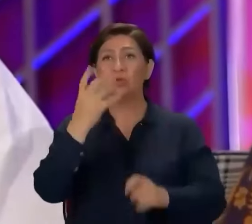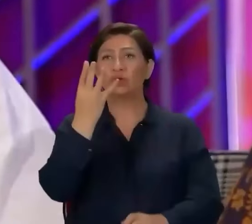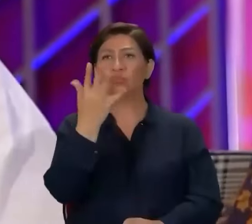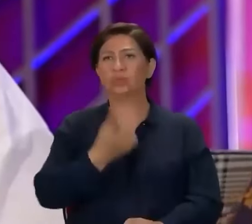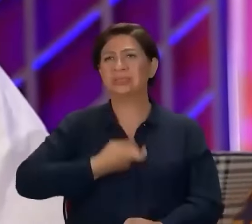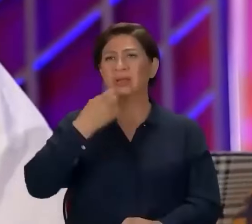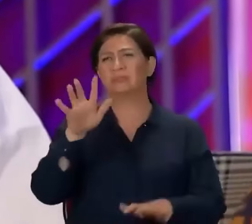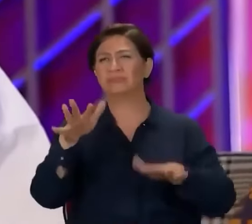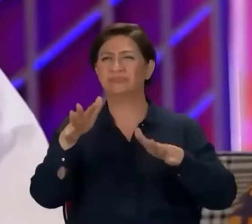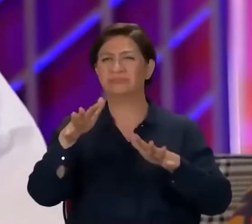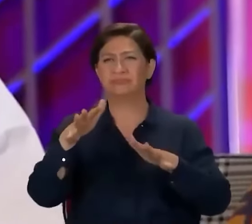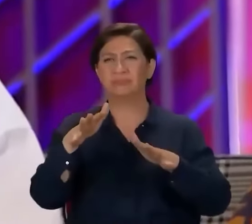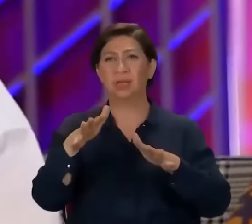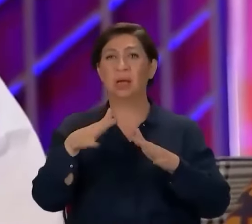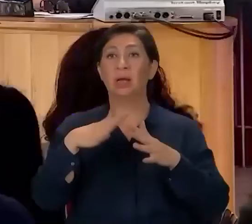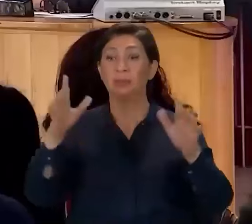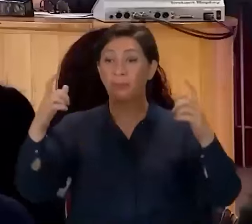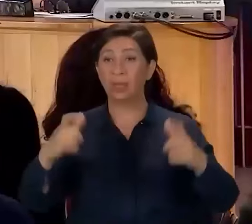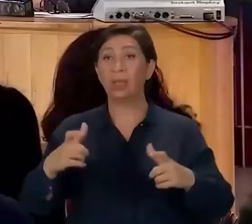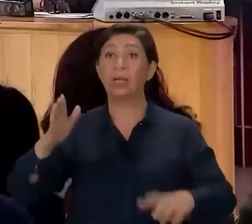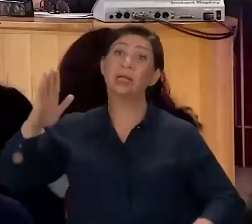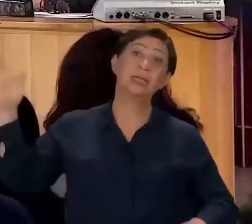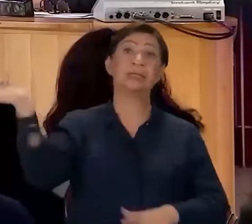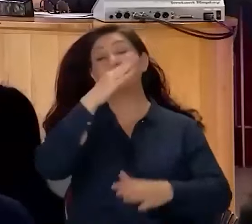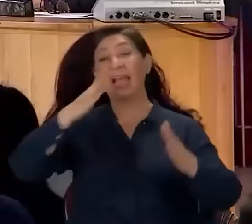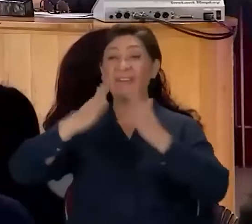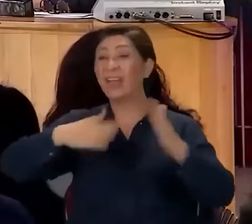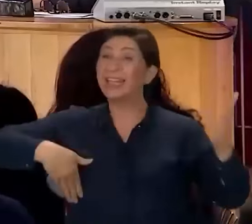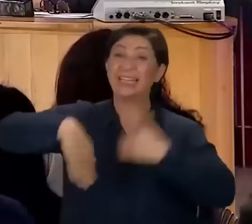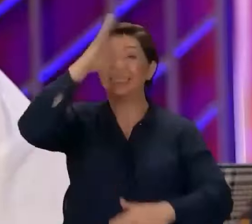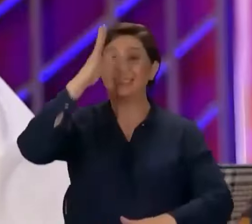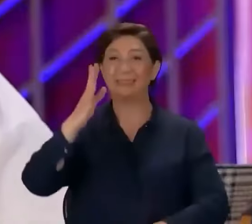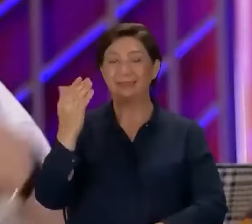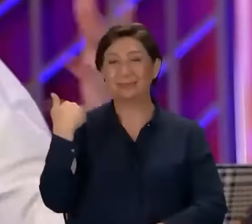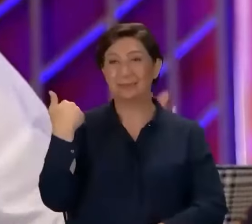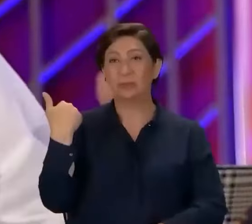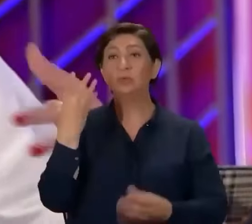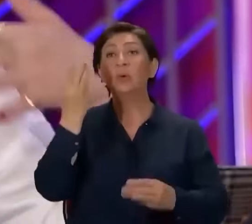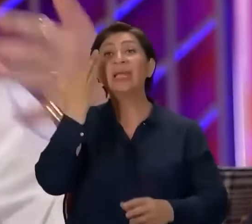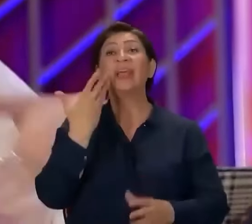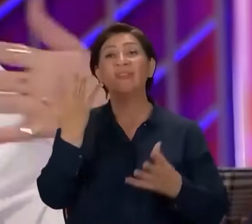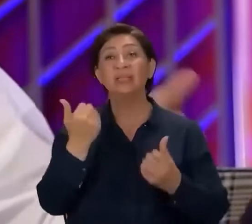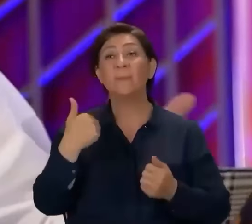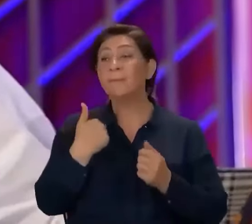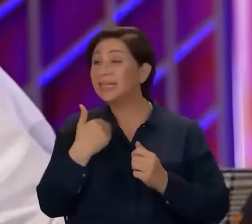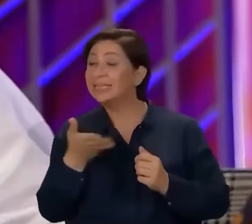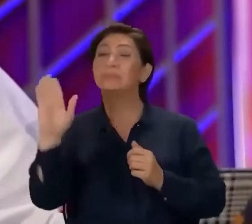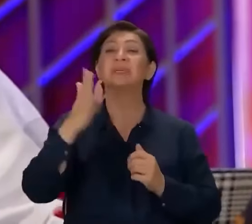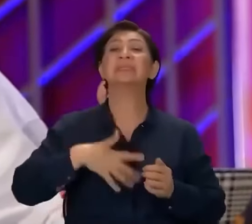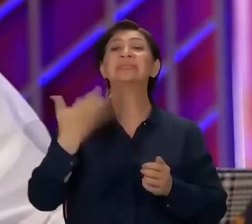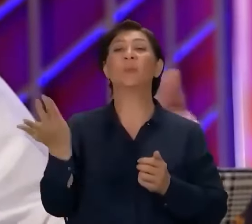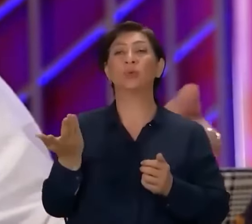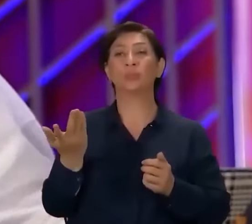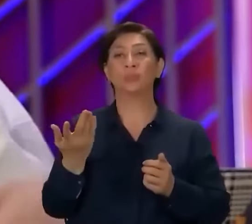4,5 saat falan. Artık yani mekan sahibi in ulan defol git evine diye geldi. Çok keyif aldığım zaman ben inmek istemiyorum